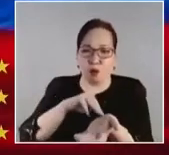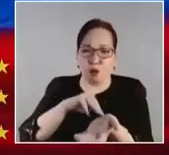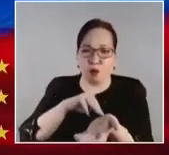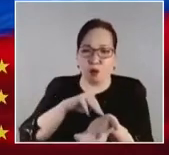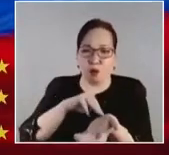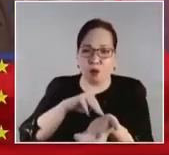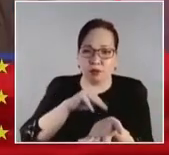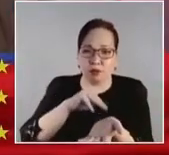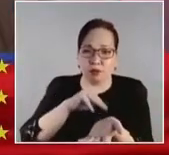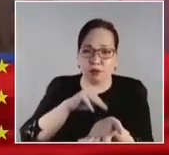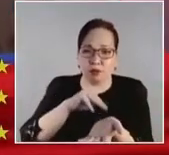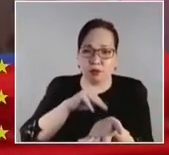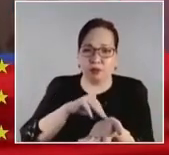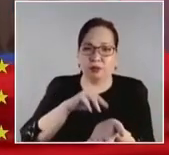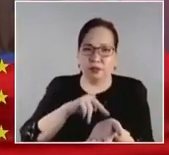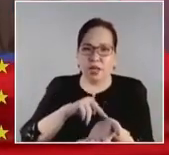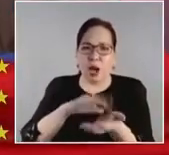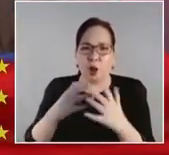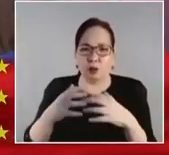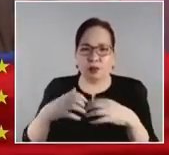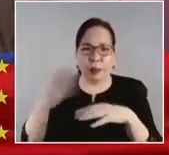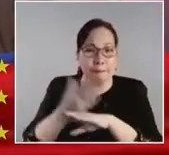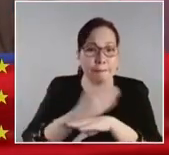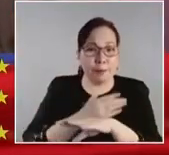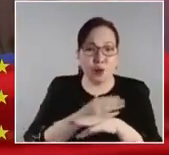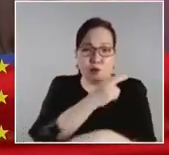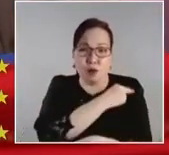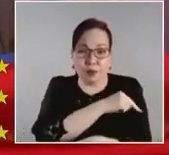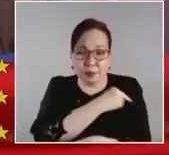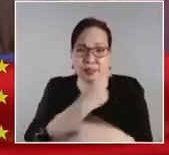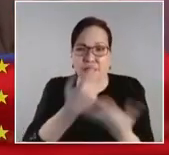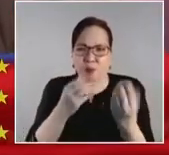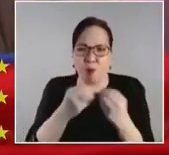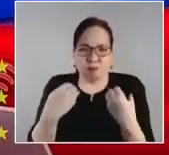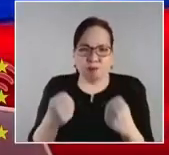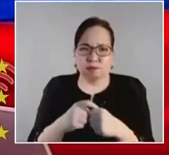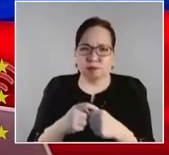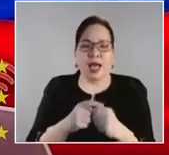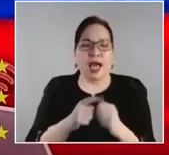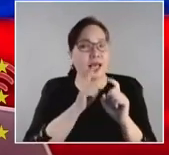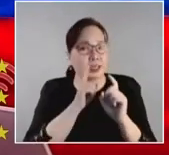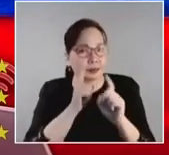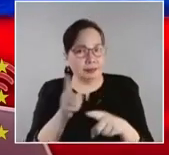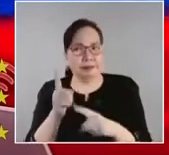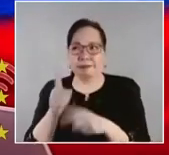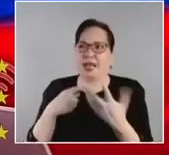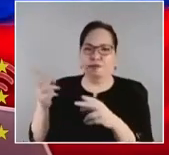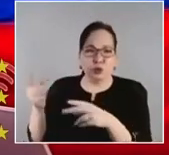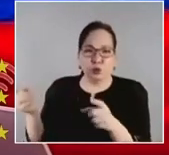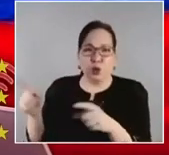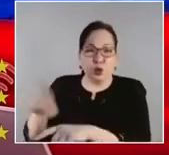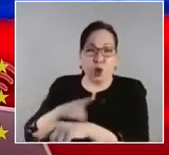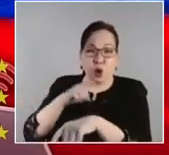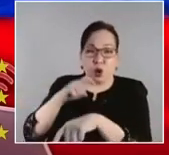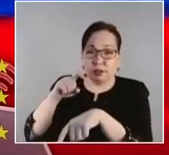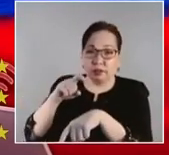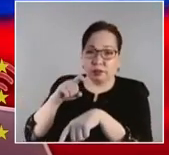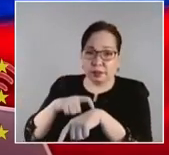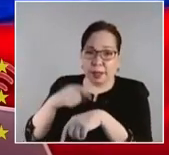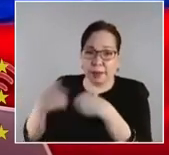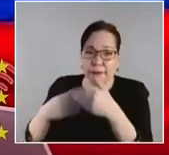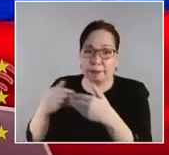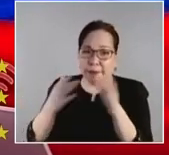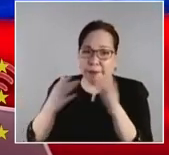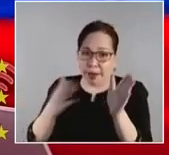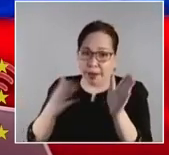healthcare system? Meron po tayong short-term, medium-term, and long-term approach. I'll start with the long-term. We need more doctors, and we need to keep